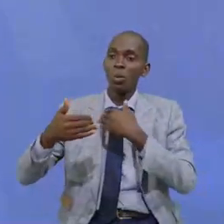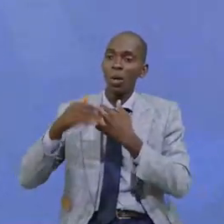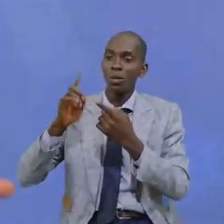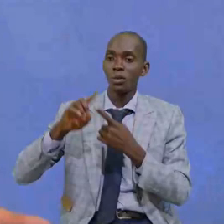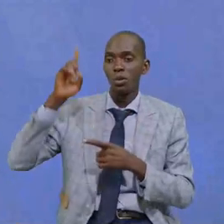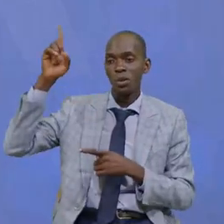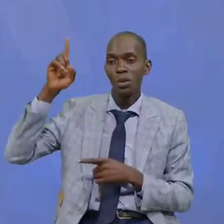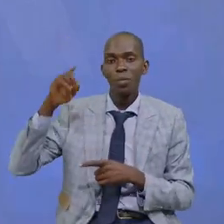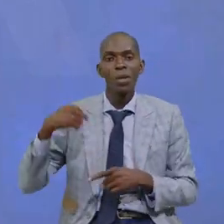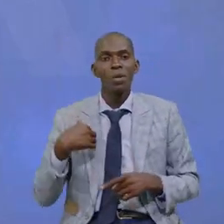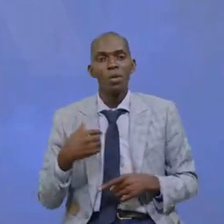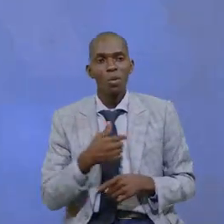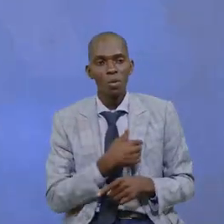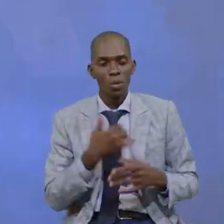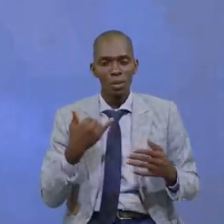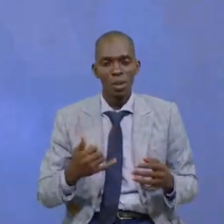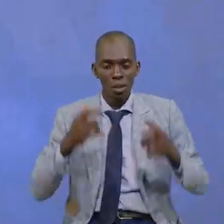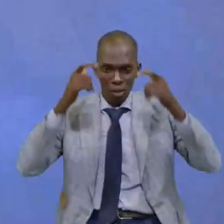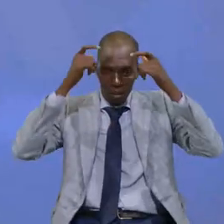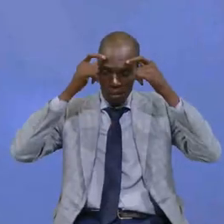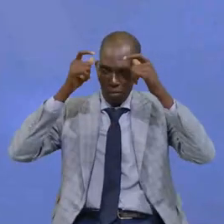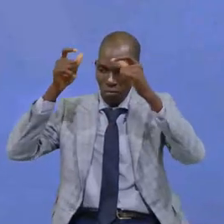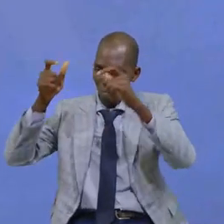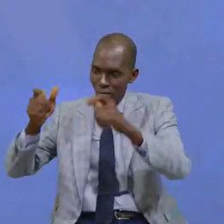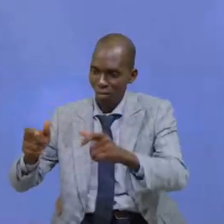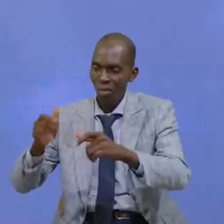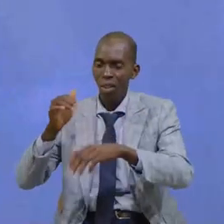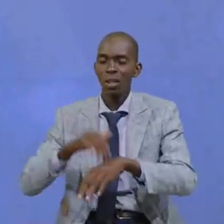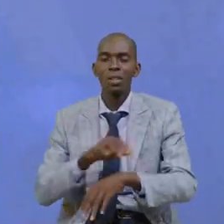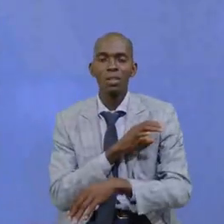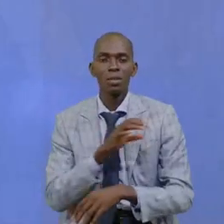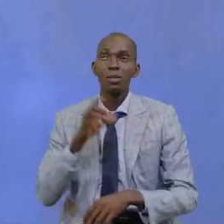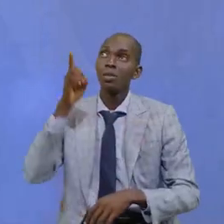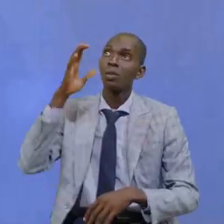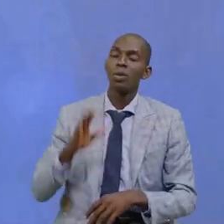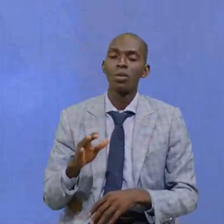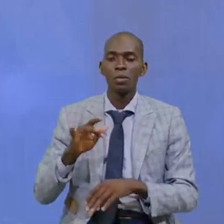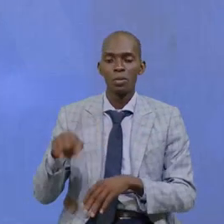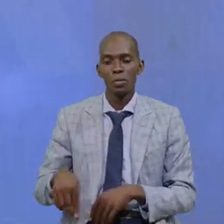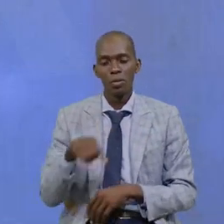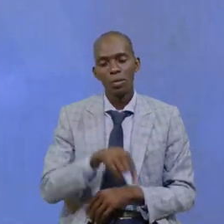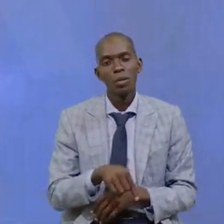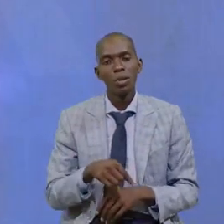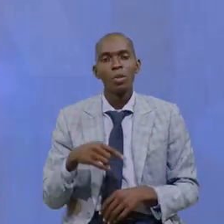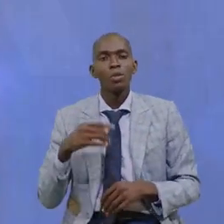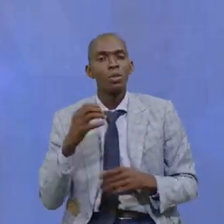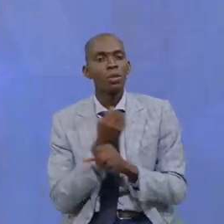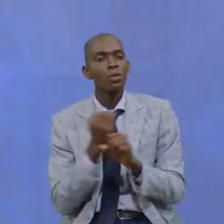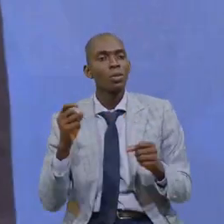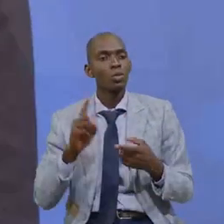lui et nous mettons les couronnes à ses pieds. Le salut à notre Dieu qui est